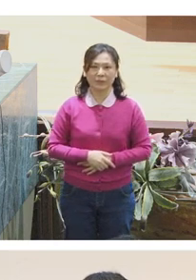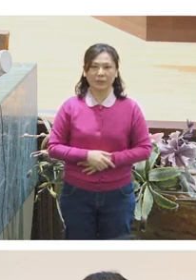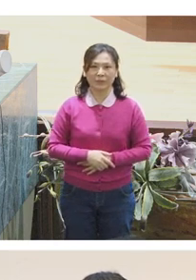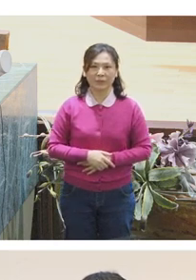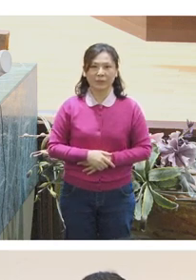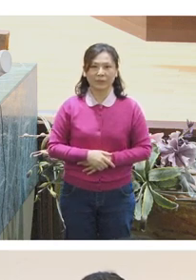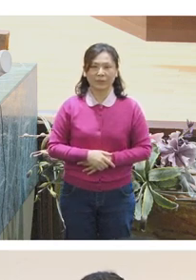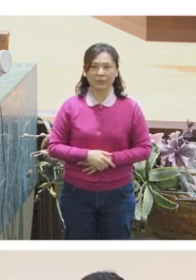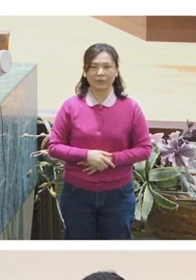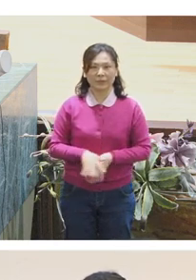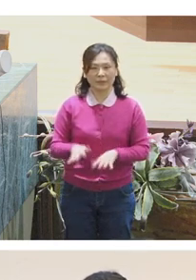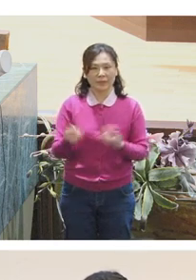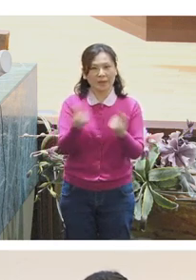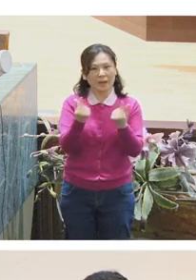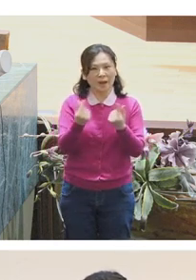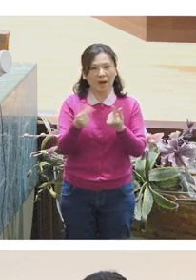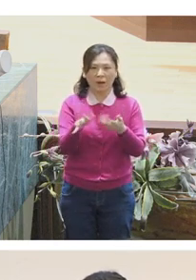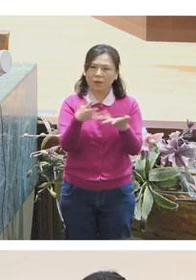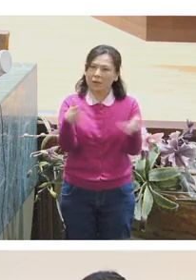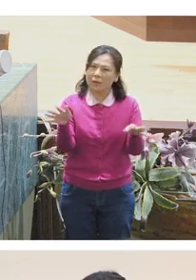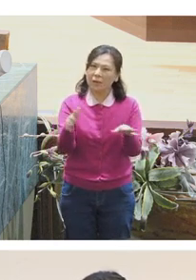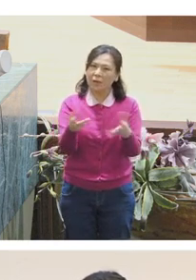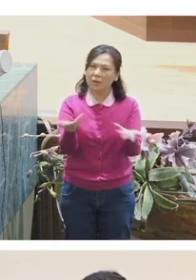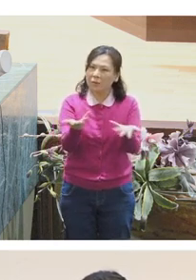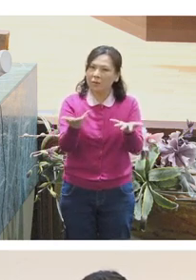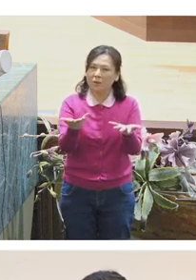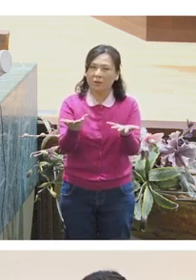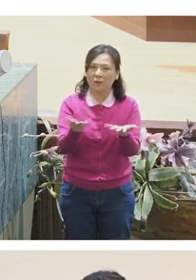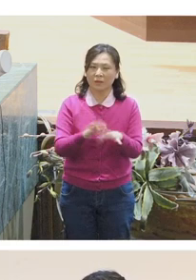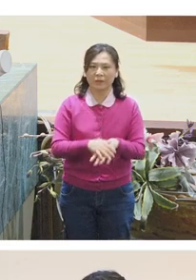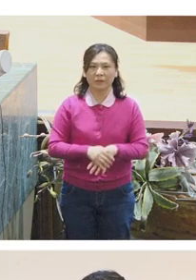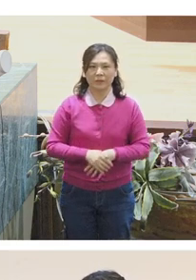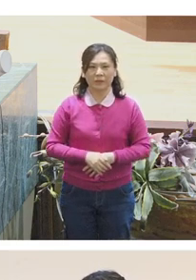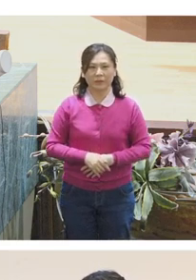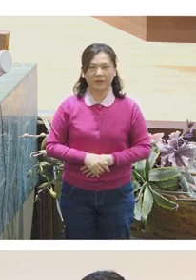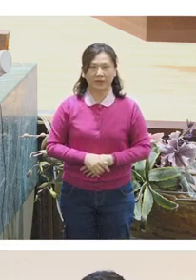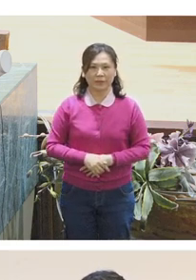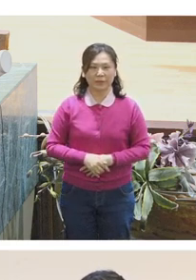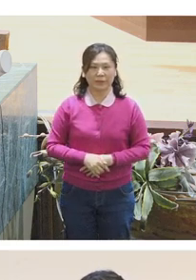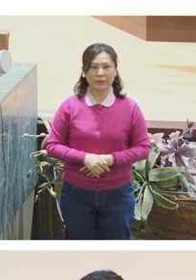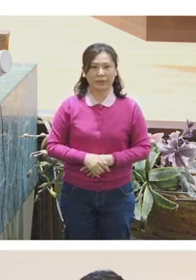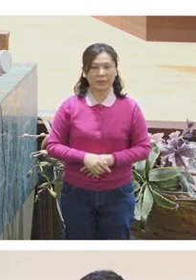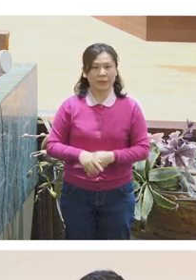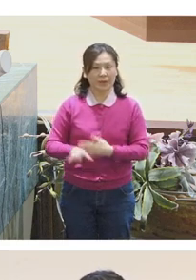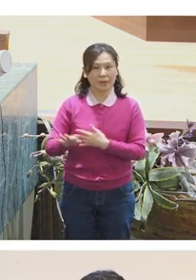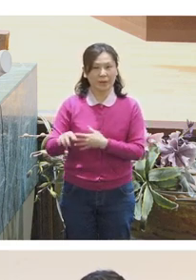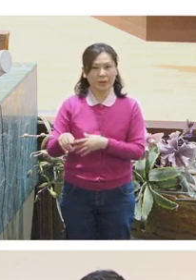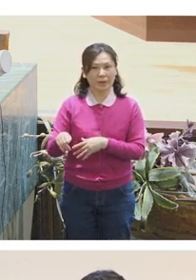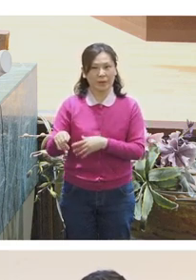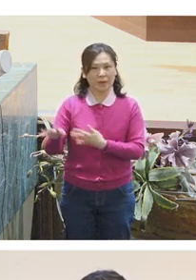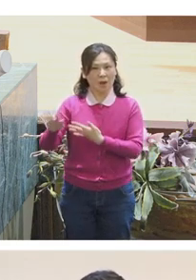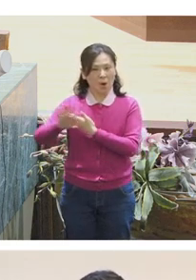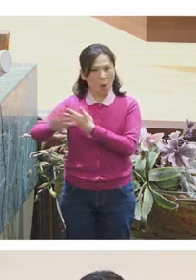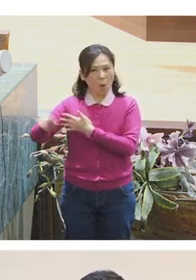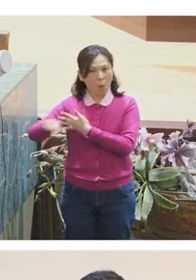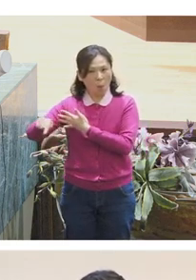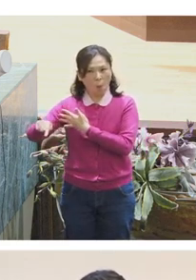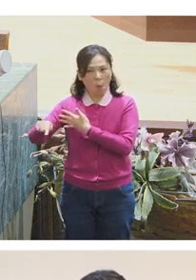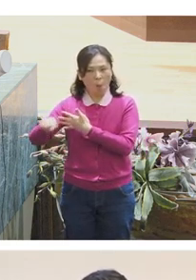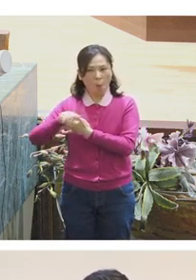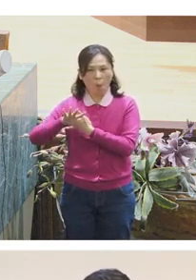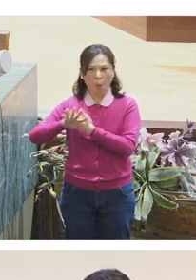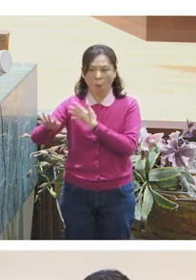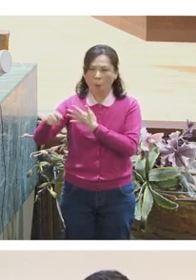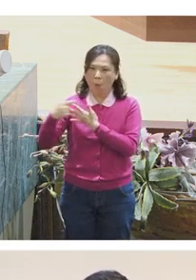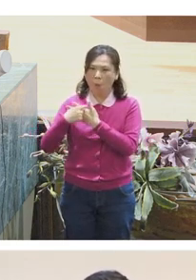OK， 好像很多东西，不是说要用外来学习的方式